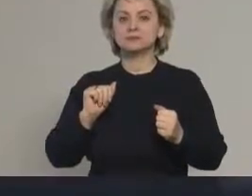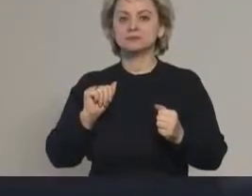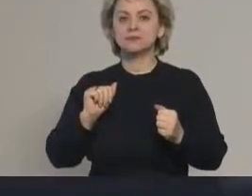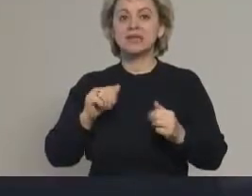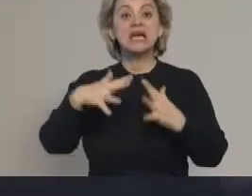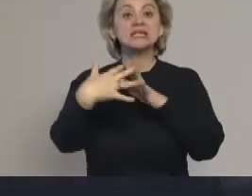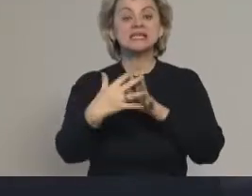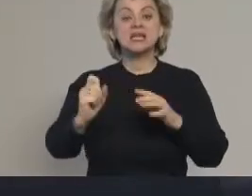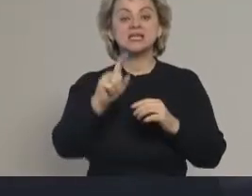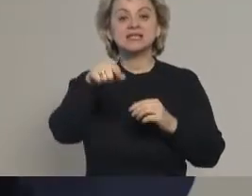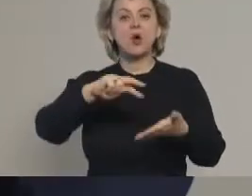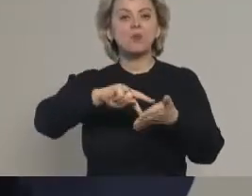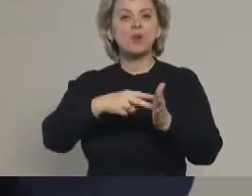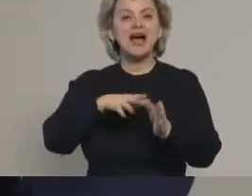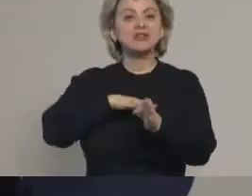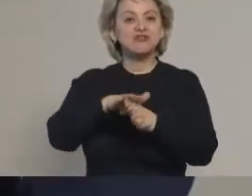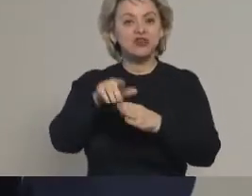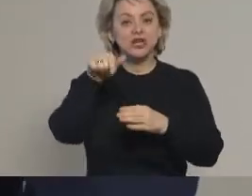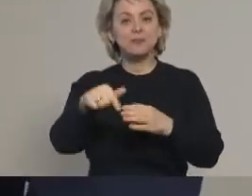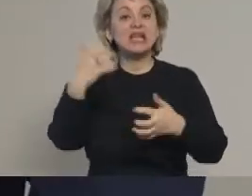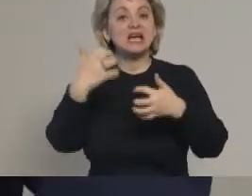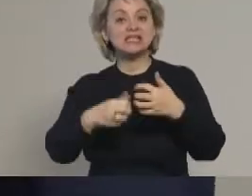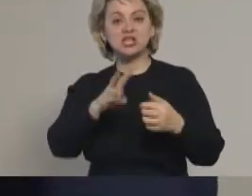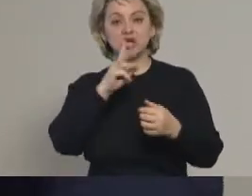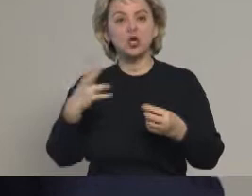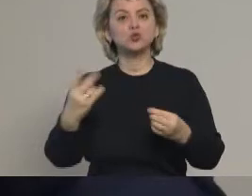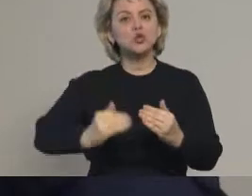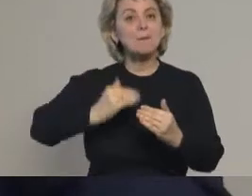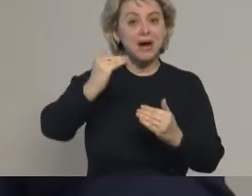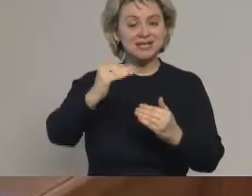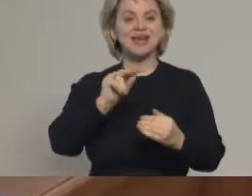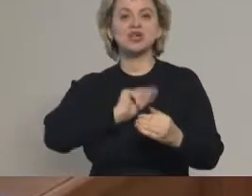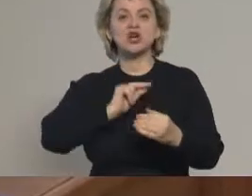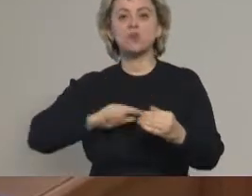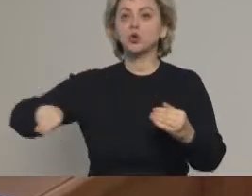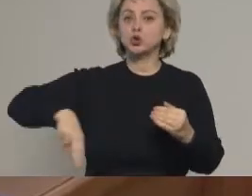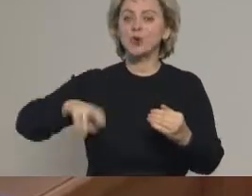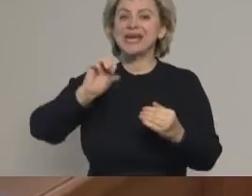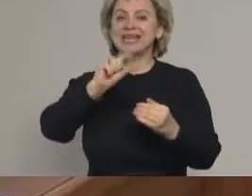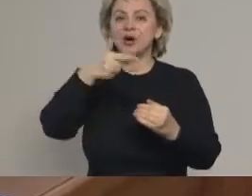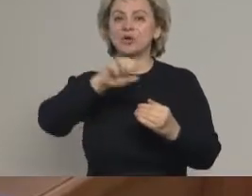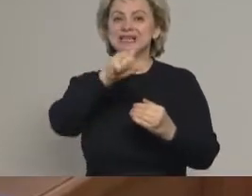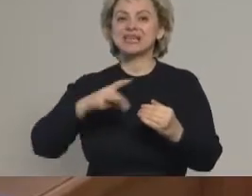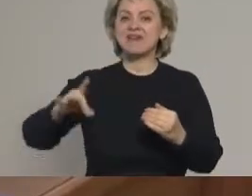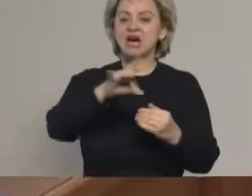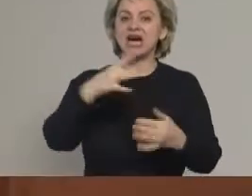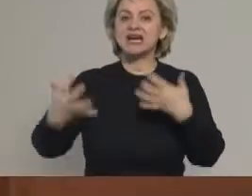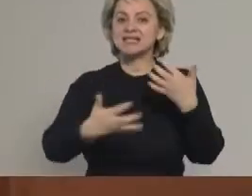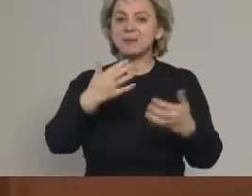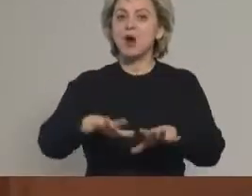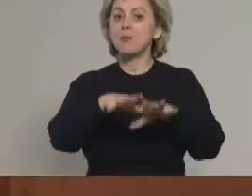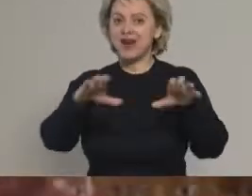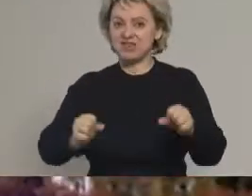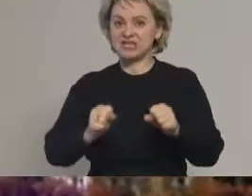В сельском хозяйстве планы перевыполнены, а вот среднюю зарплату надо поднять. Работу администрации Егорлыкского района разобрали в